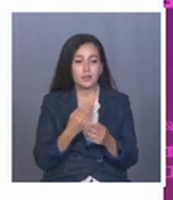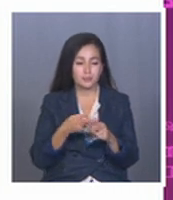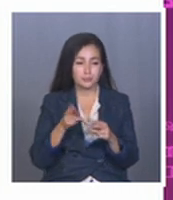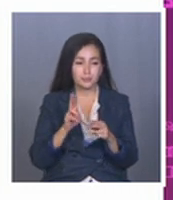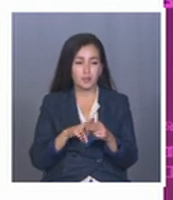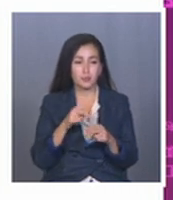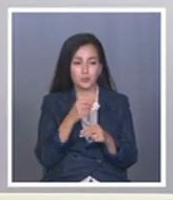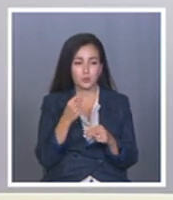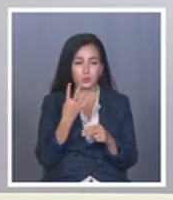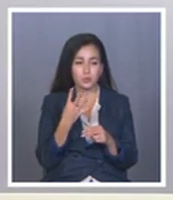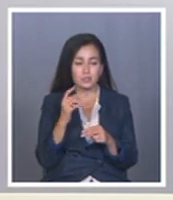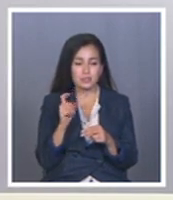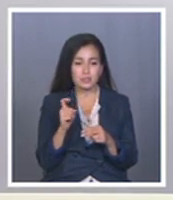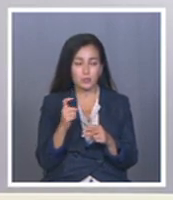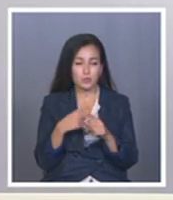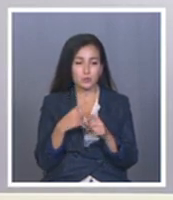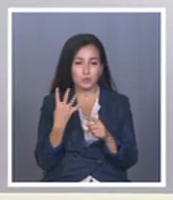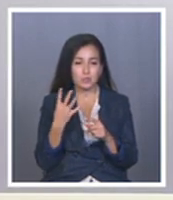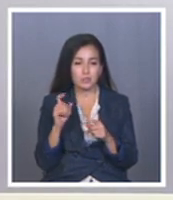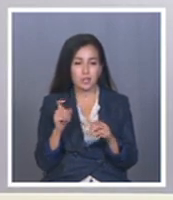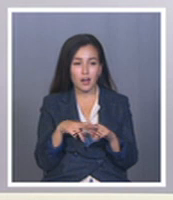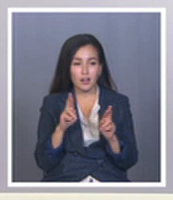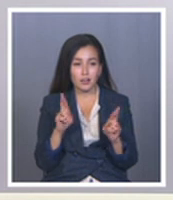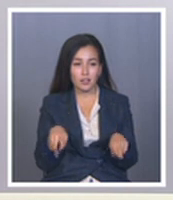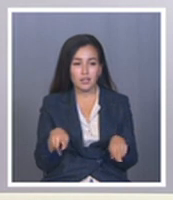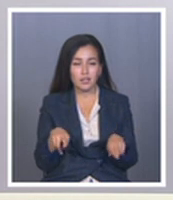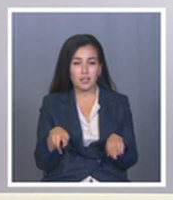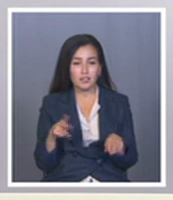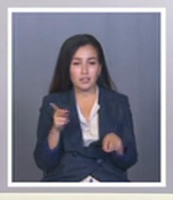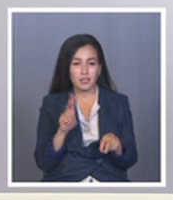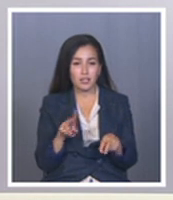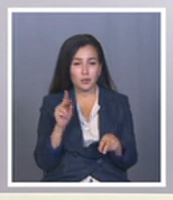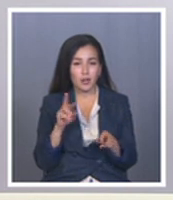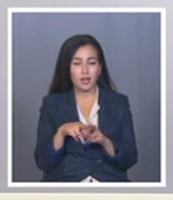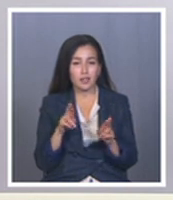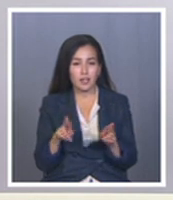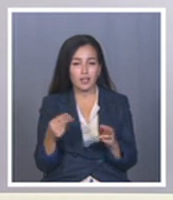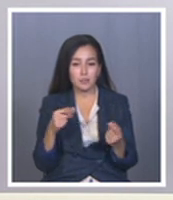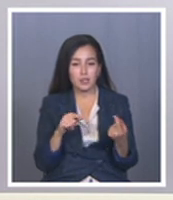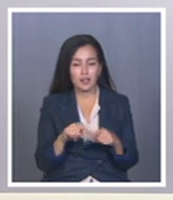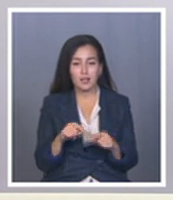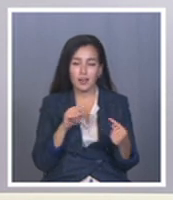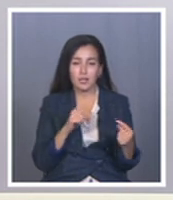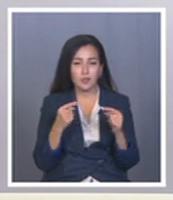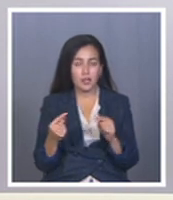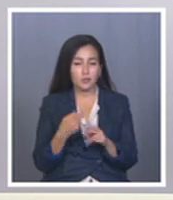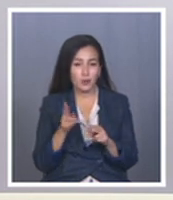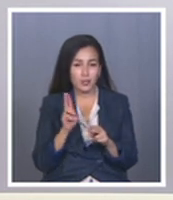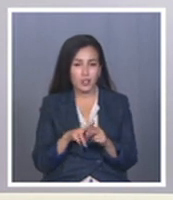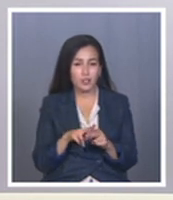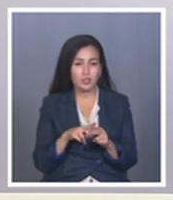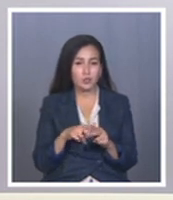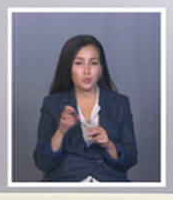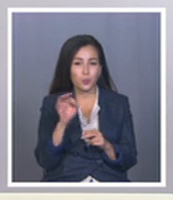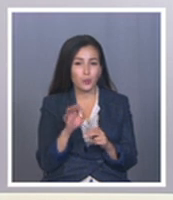минус 4x пен плюс 4x-ті дәл сол секілді. Екі өрнек бірдей, таңбалары қарама-қарсы. Демек, олар қосып жіберген 0 деп